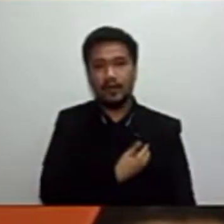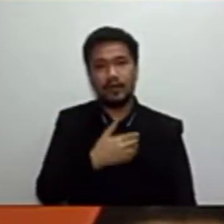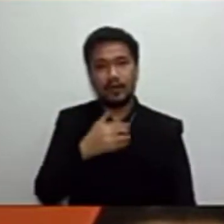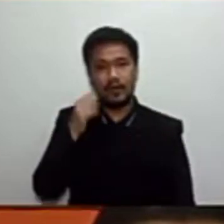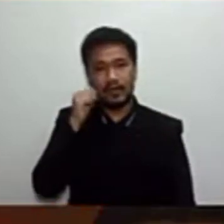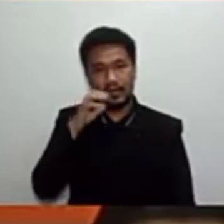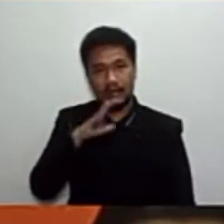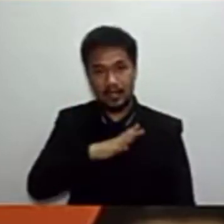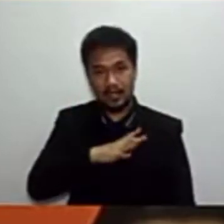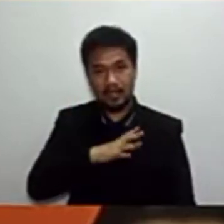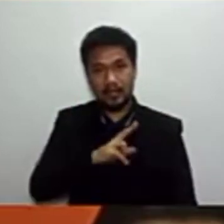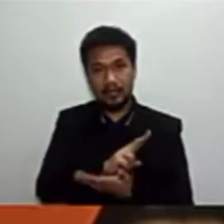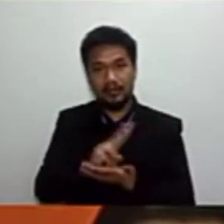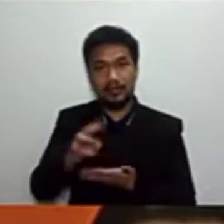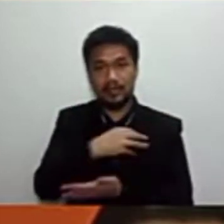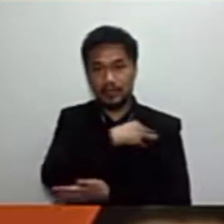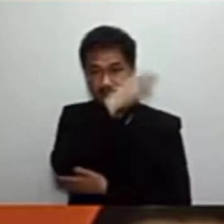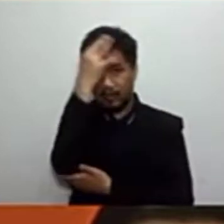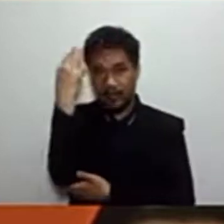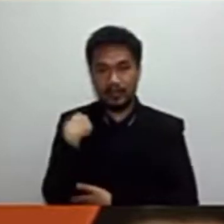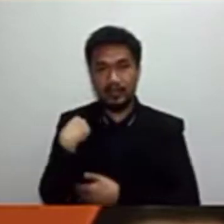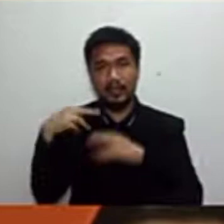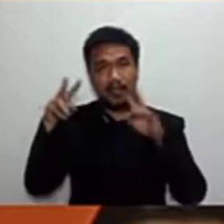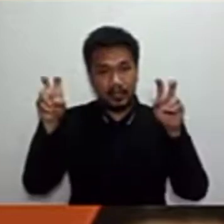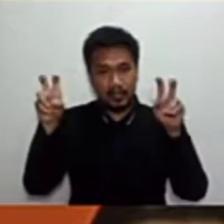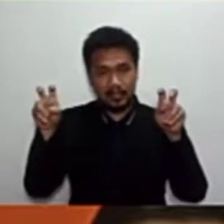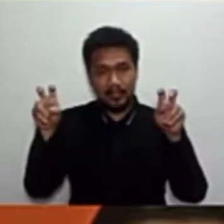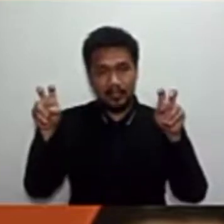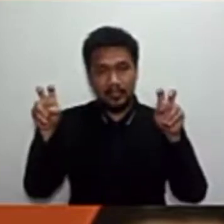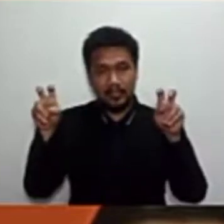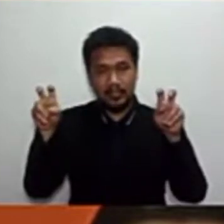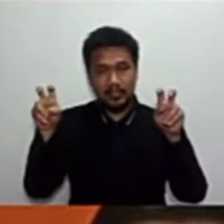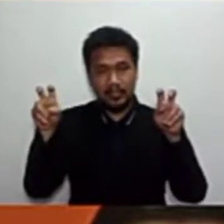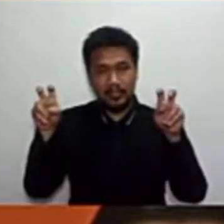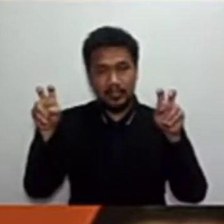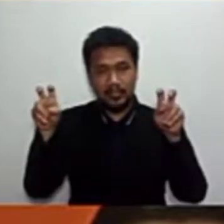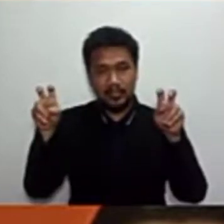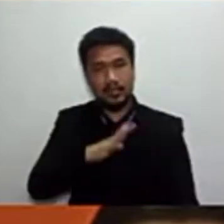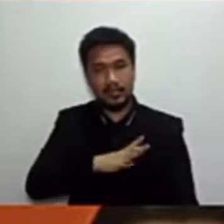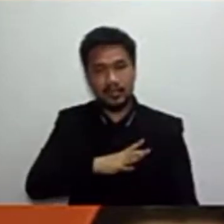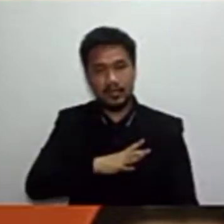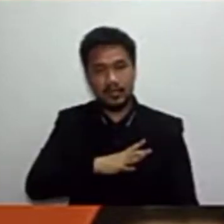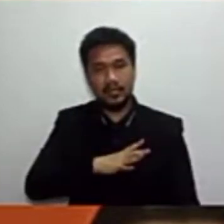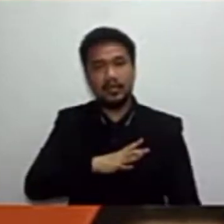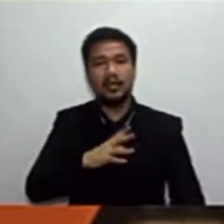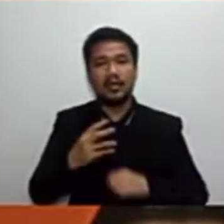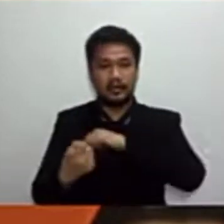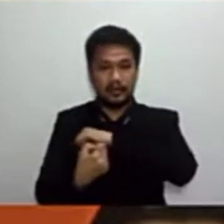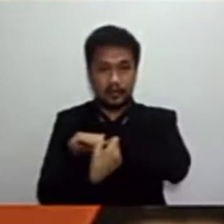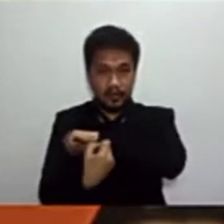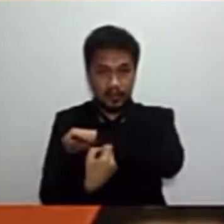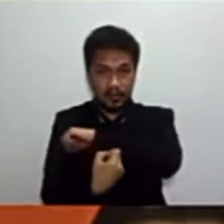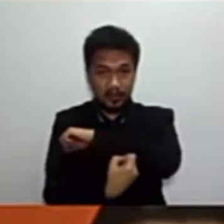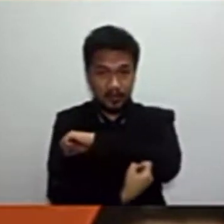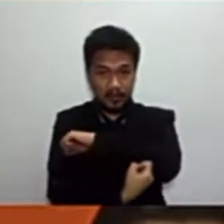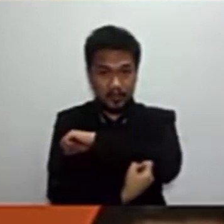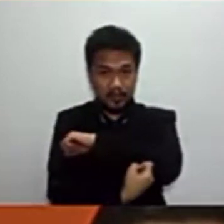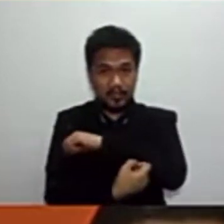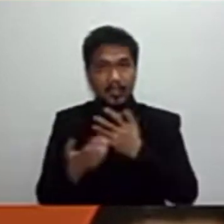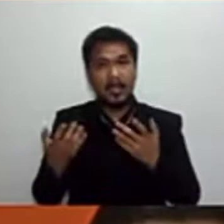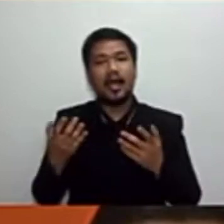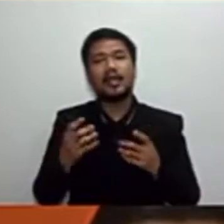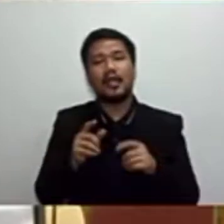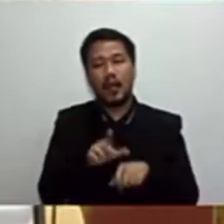del Pilar na matagal na ang pinagdedebosyonan sa dakong ito ng